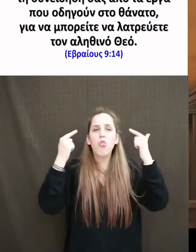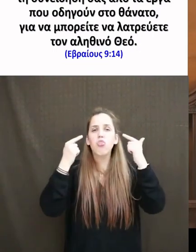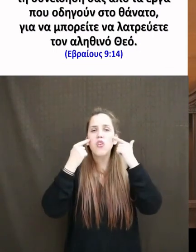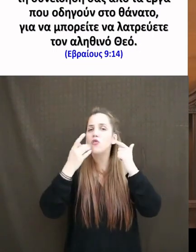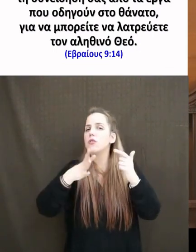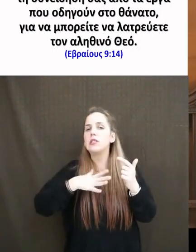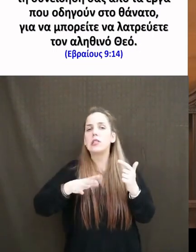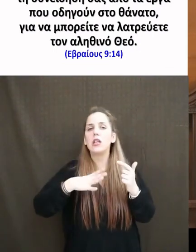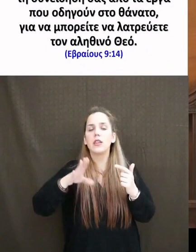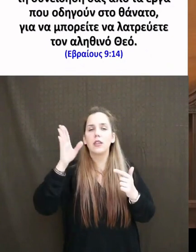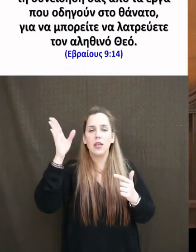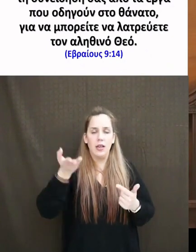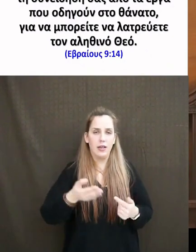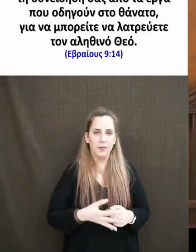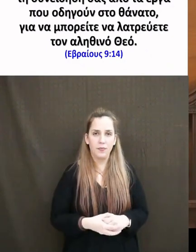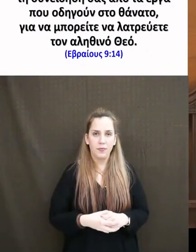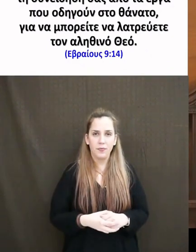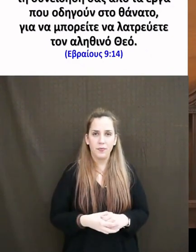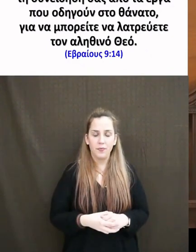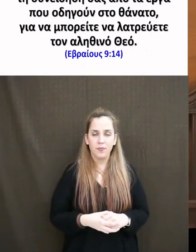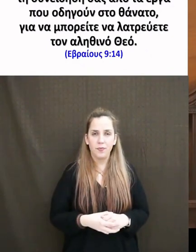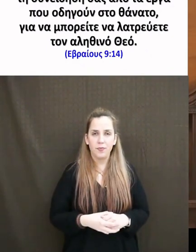Πώς καθαρίζετε μια συνείδηση?